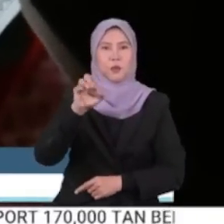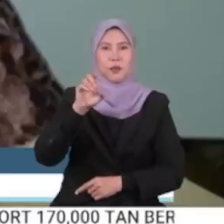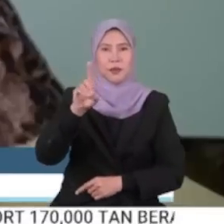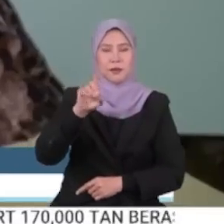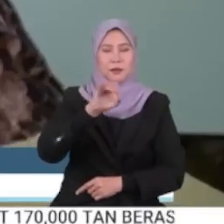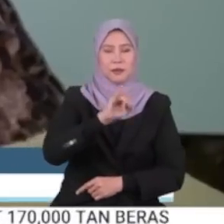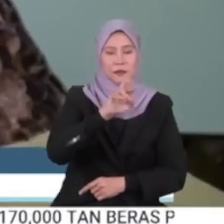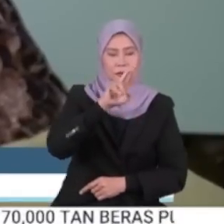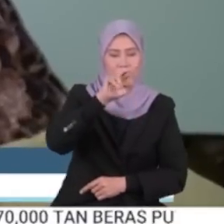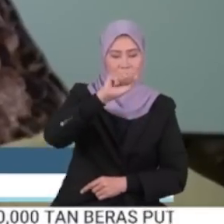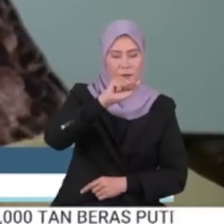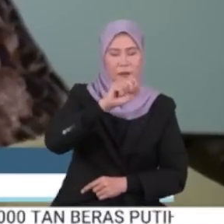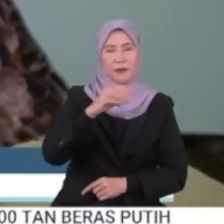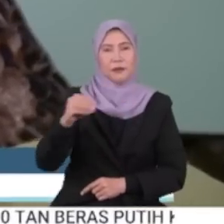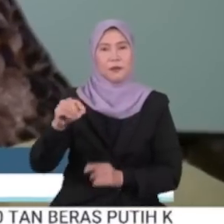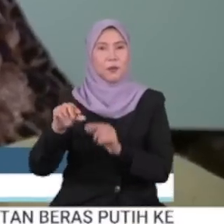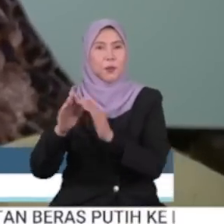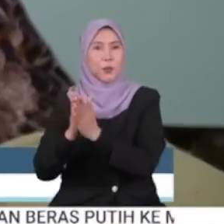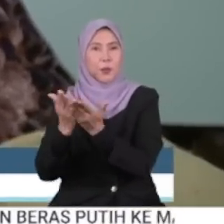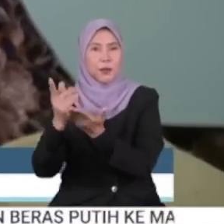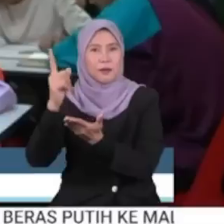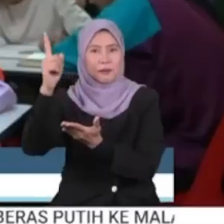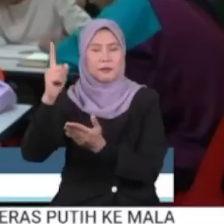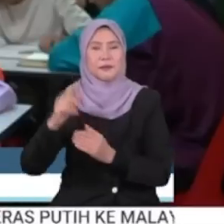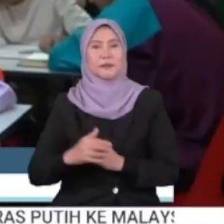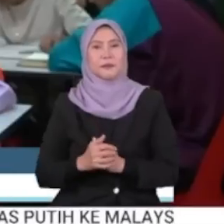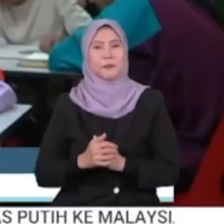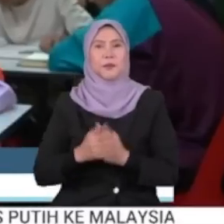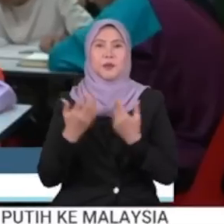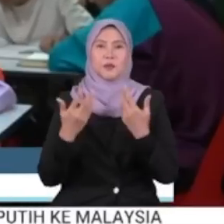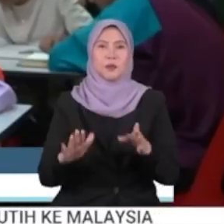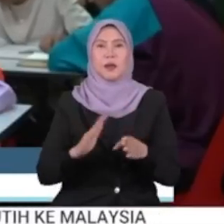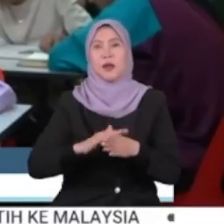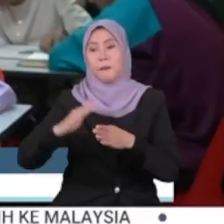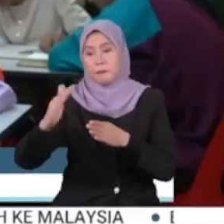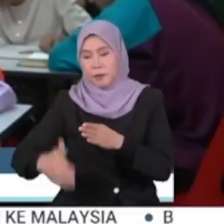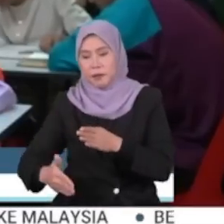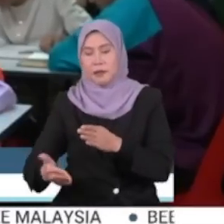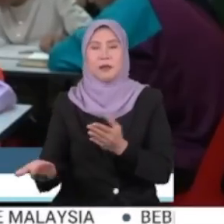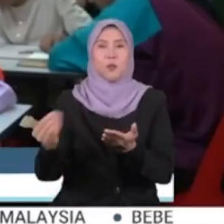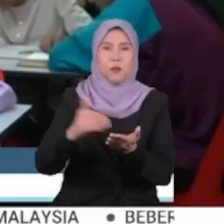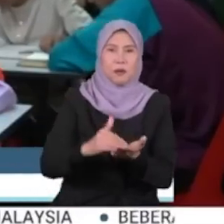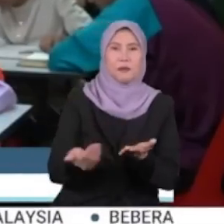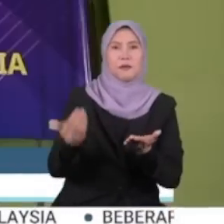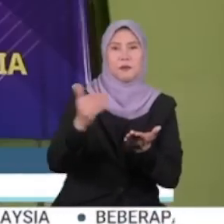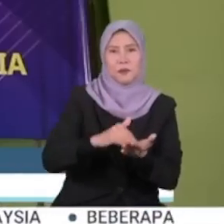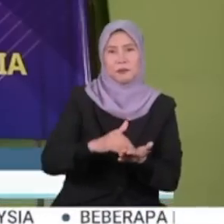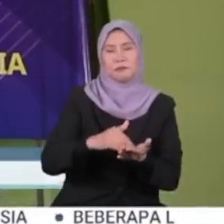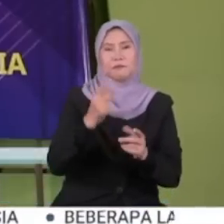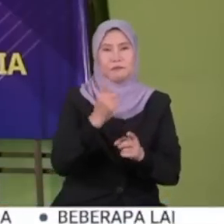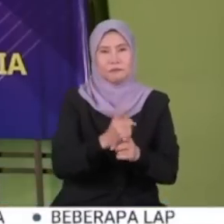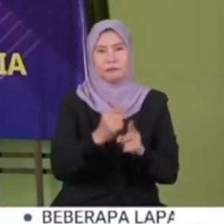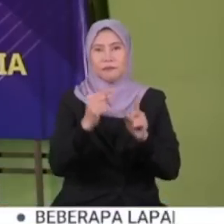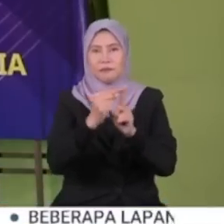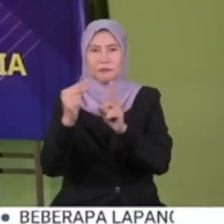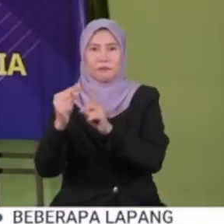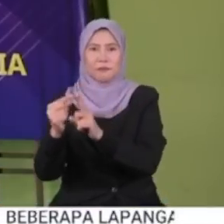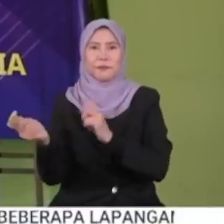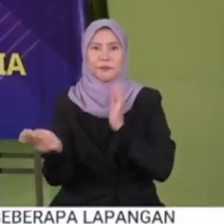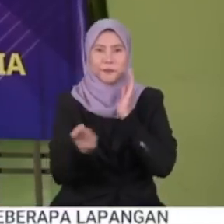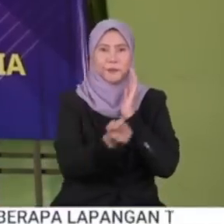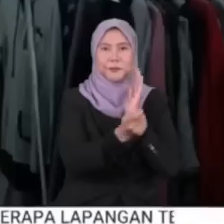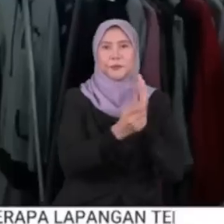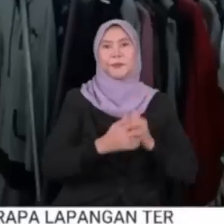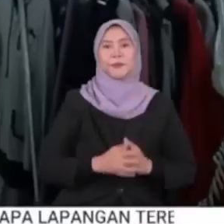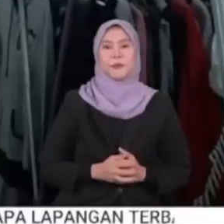dan yang sudah khatam pun ada yang mengulanglah membetulkan hukum tajwid. Selain rumah mengaji, Natipah